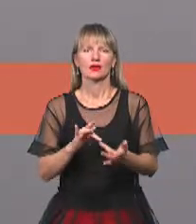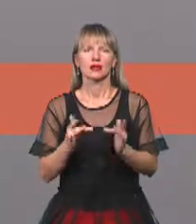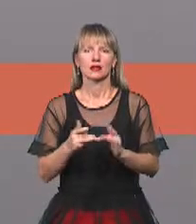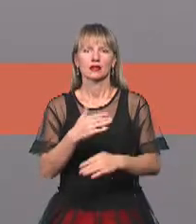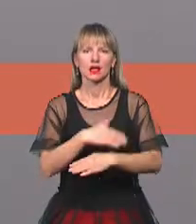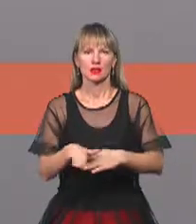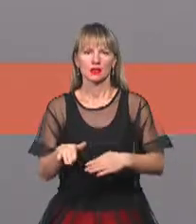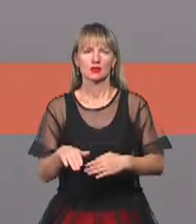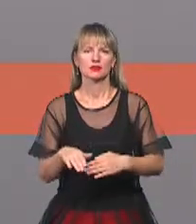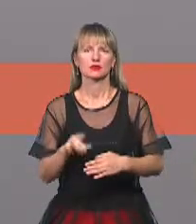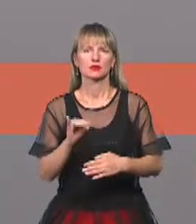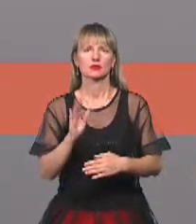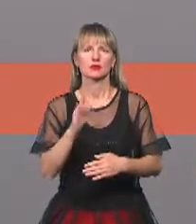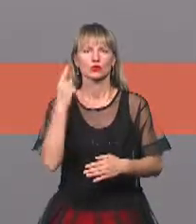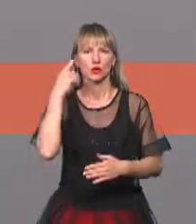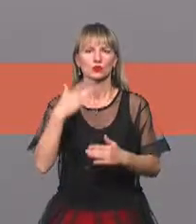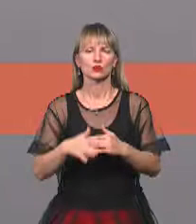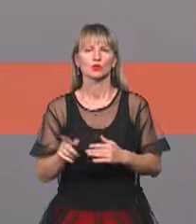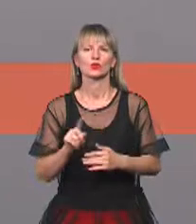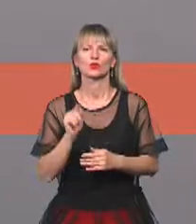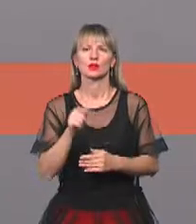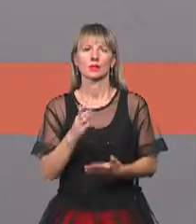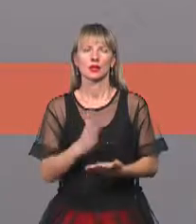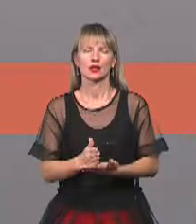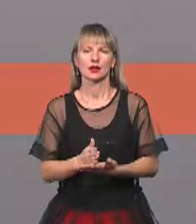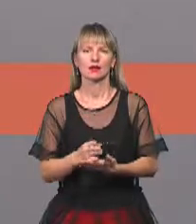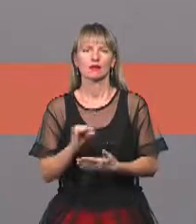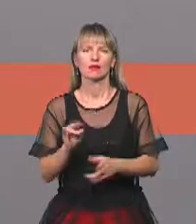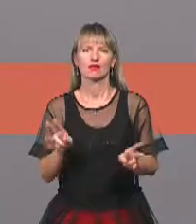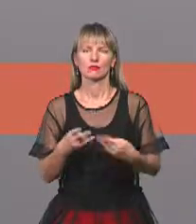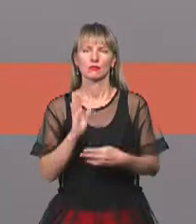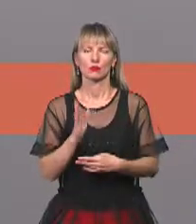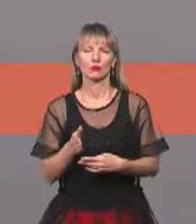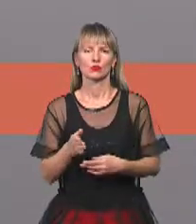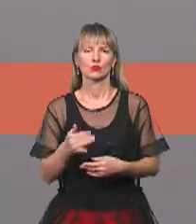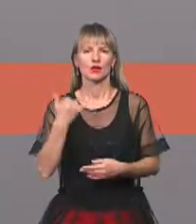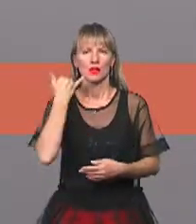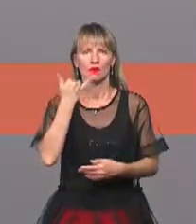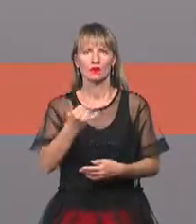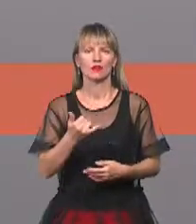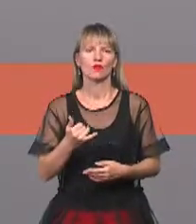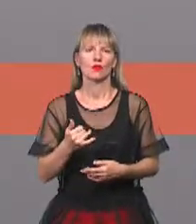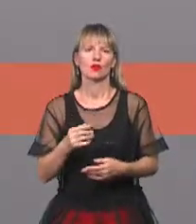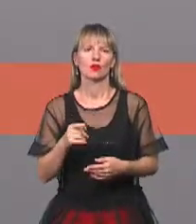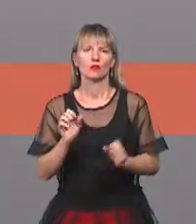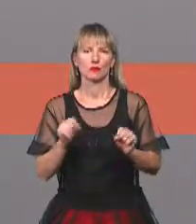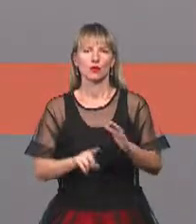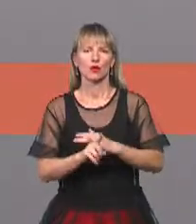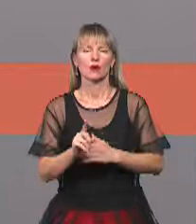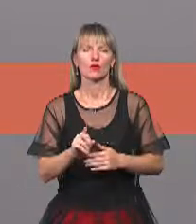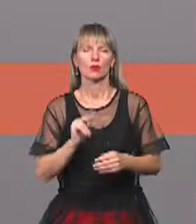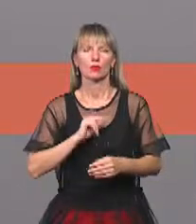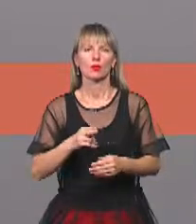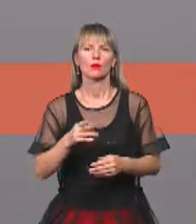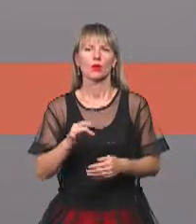в онлайні, так, і будете розуміти, що там коїться, і не потрібно буде телефонувати на кол-центр, будете розуміти про початок робіт, про планове